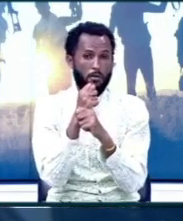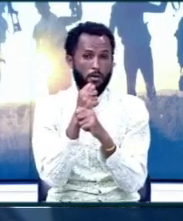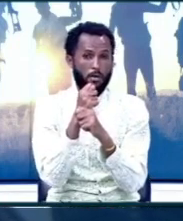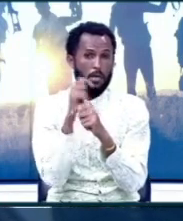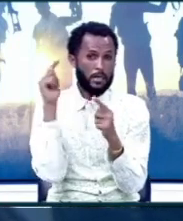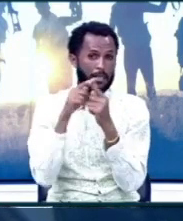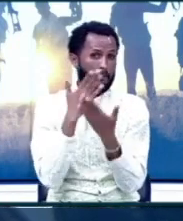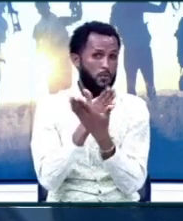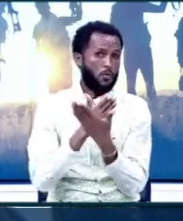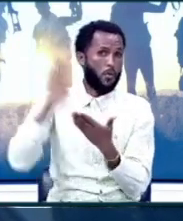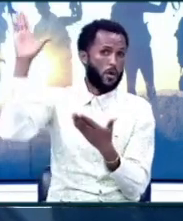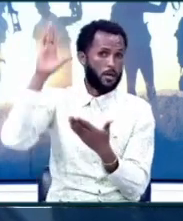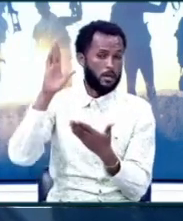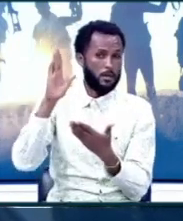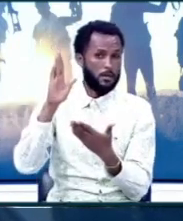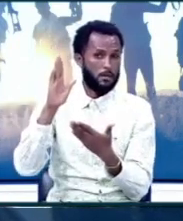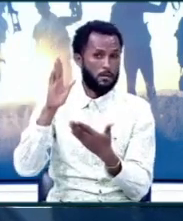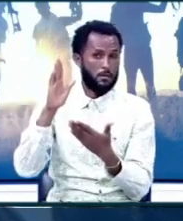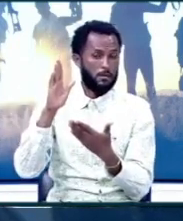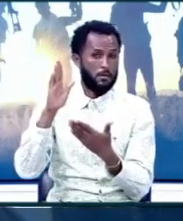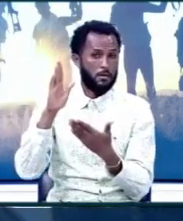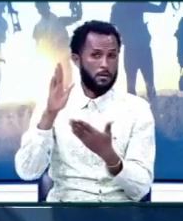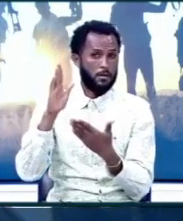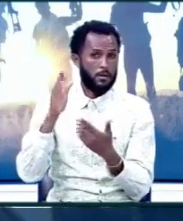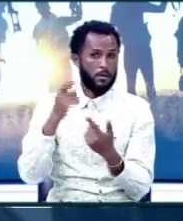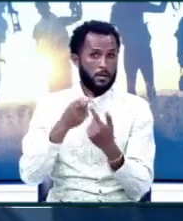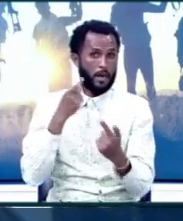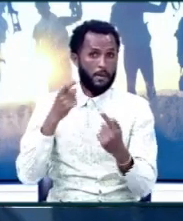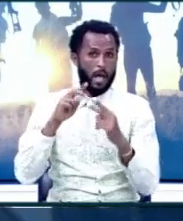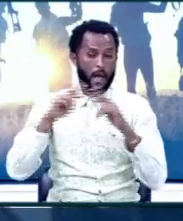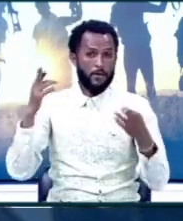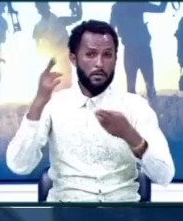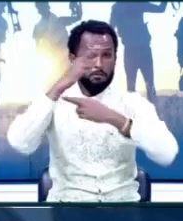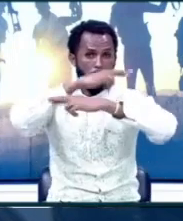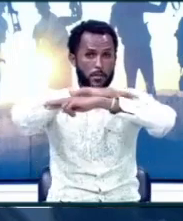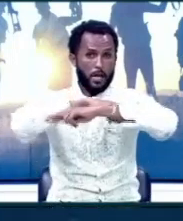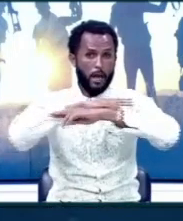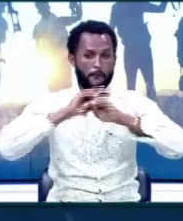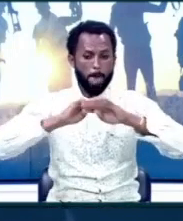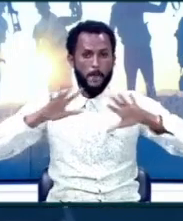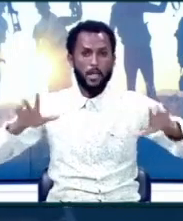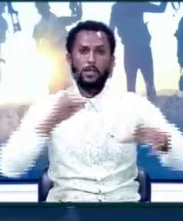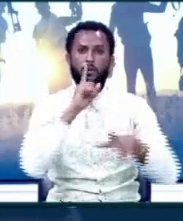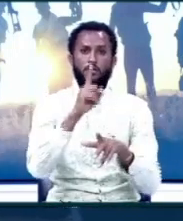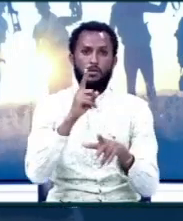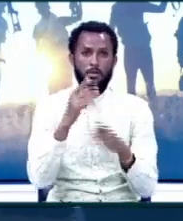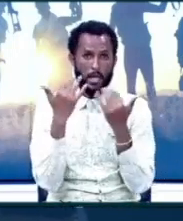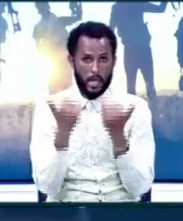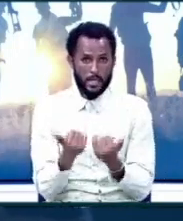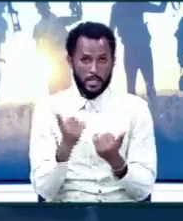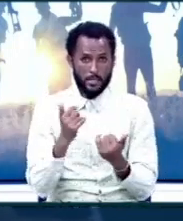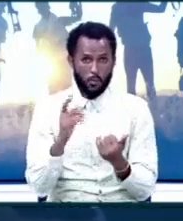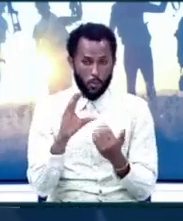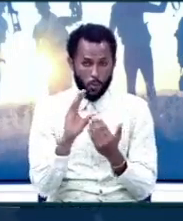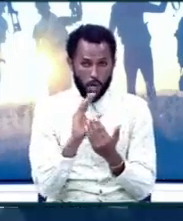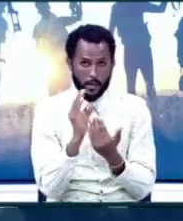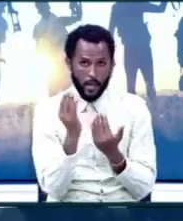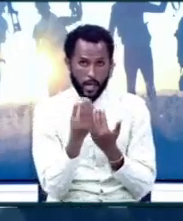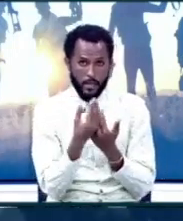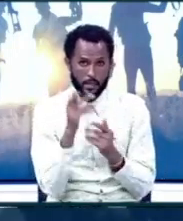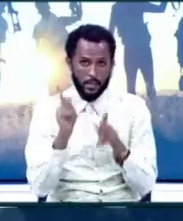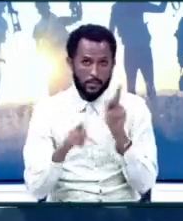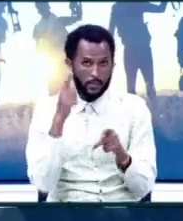ክሳብ እንወግድ ሓደ ዓብዪ ምዕራፍ ሓደ ዓብዪ መድረኽ እዩ። እታ ሕዚ ዘላ ኩነታት እዚ ብሄር ህዝቢ